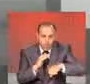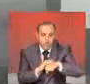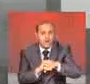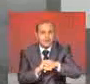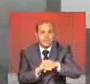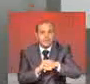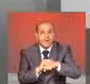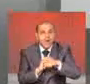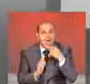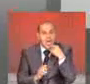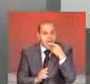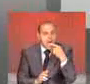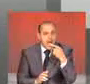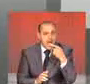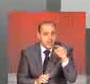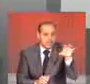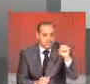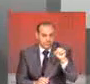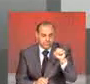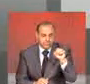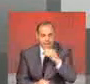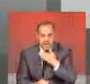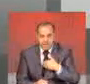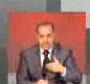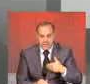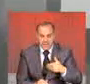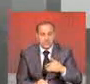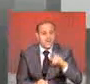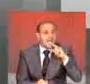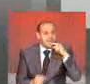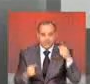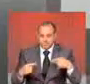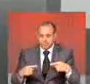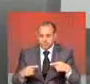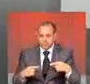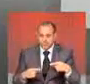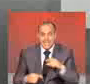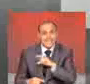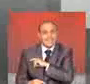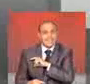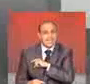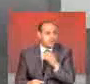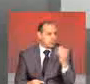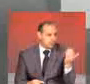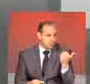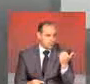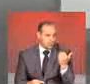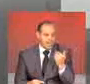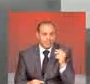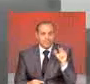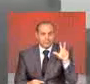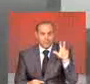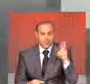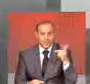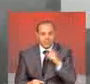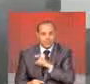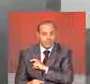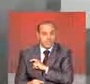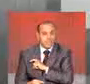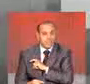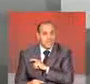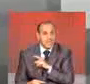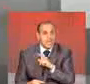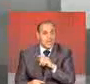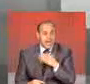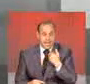لكرة القدم، حيث يستضيف النادي الأفريقي مستقبل جابس ويواجه النجم الساحلي ضيفه الملعب التونسي بأولمبي سوسة.